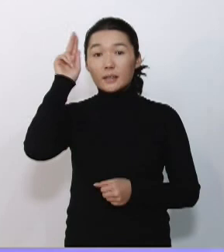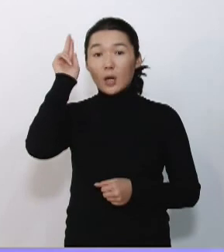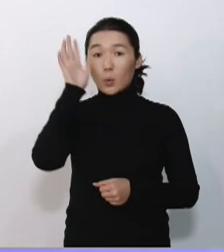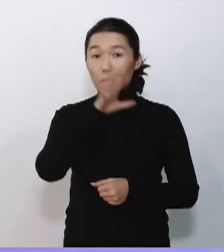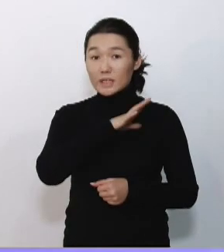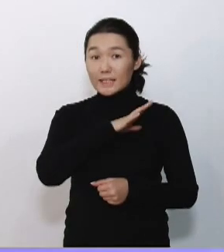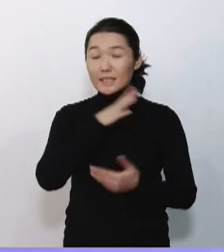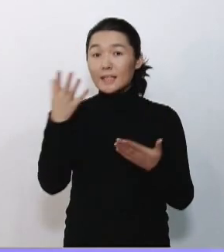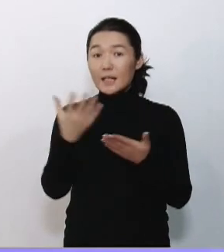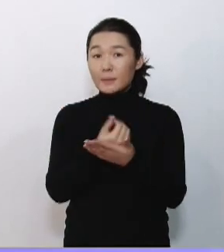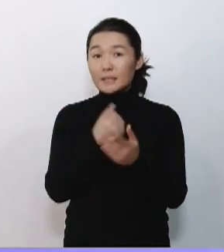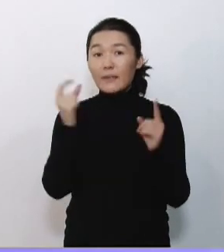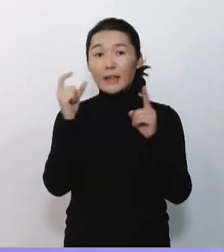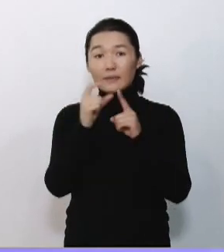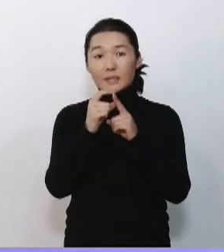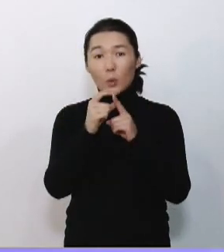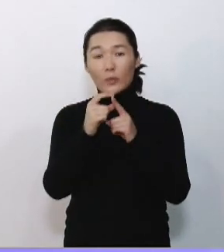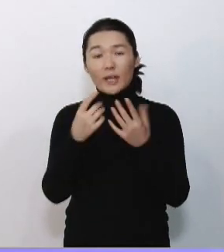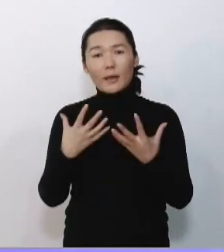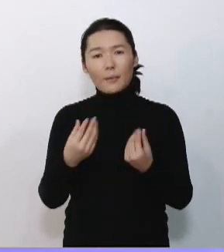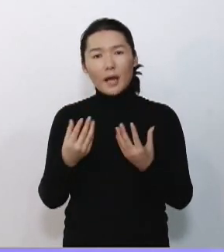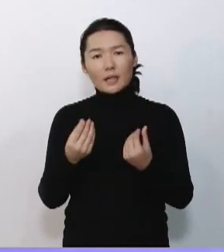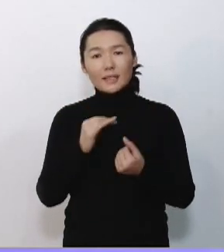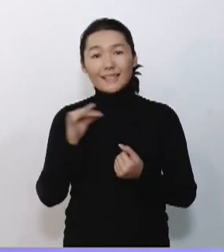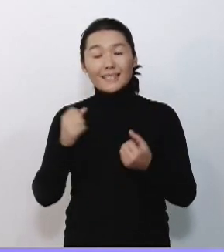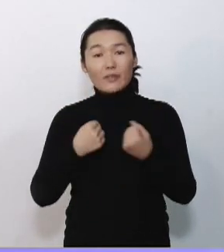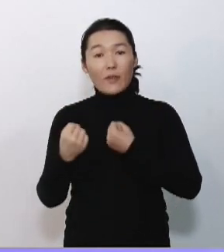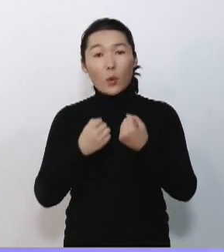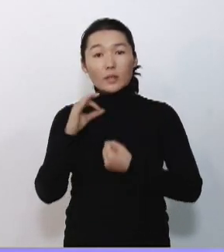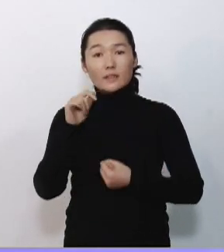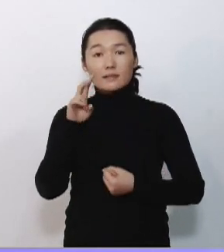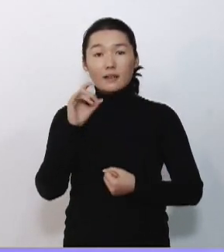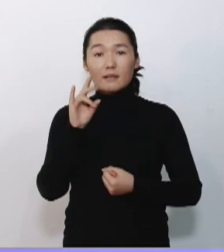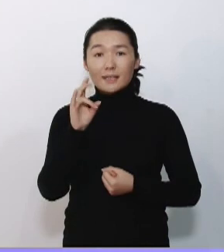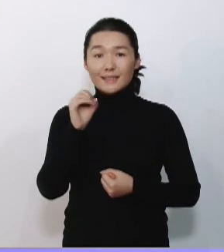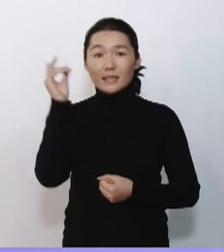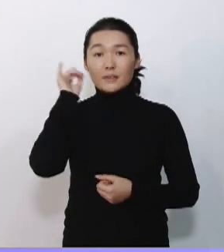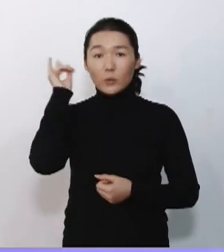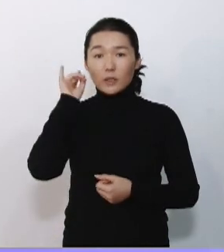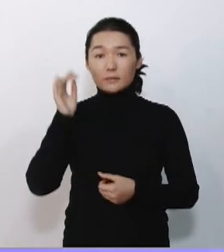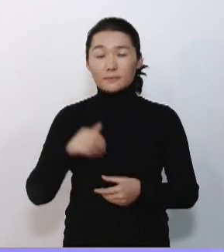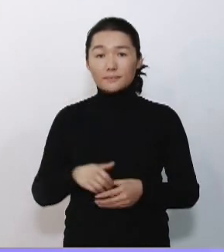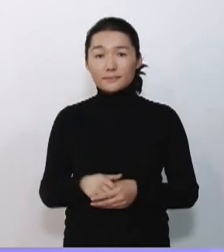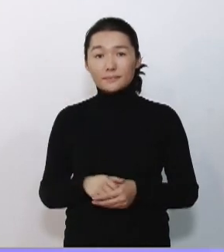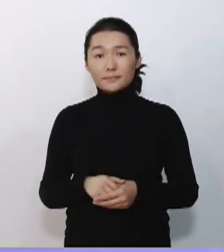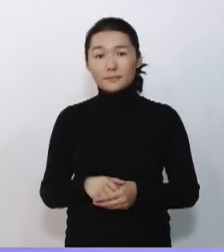Научились распознавать в слове мягкие и твердые согласные звуки.